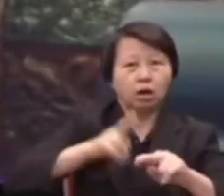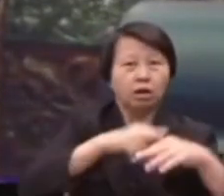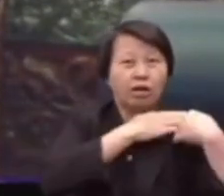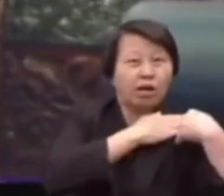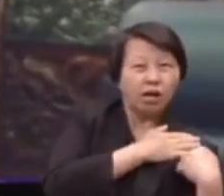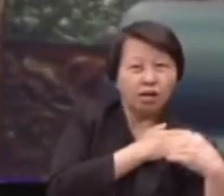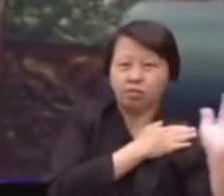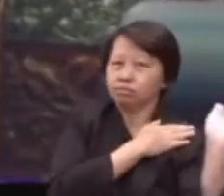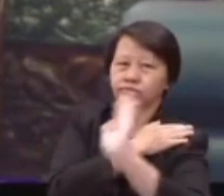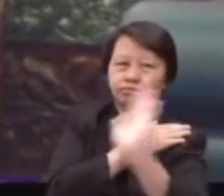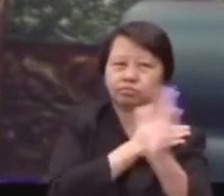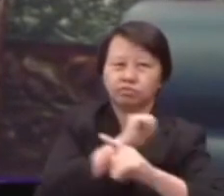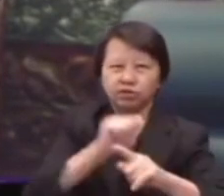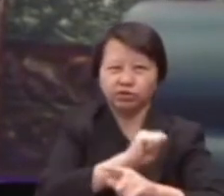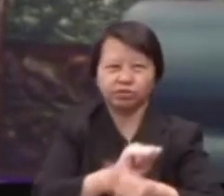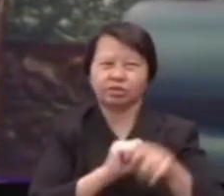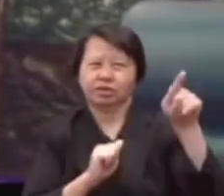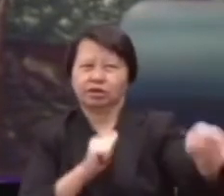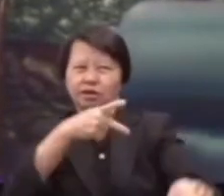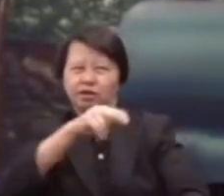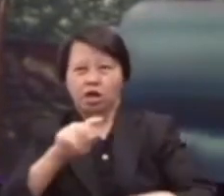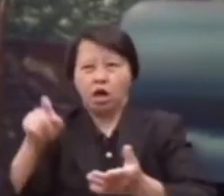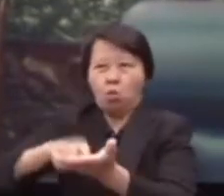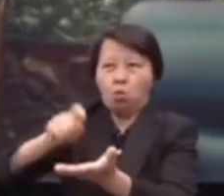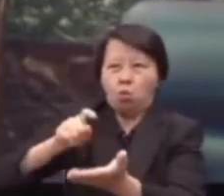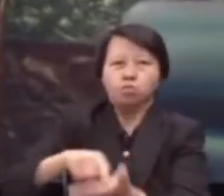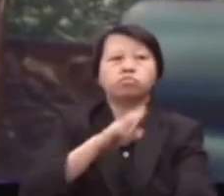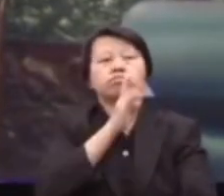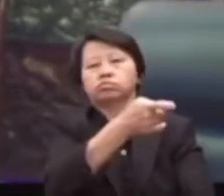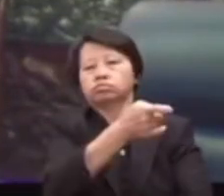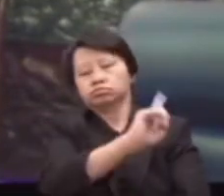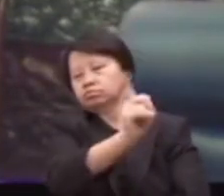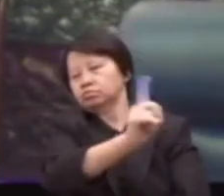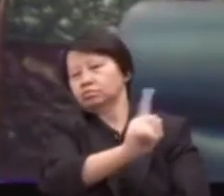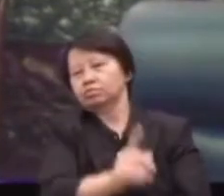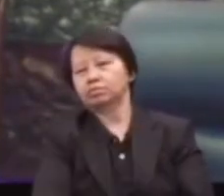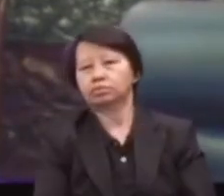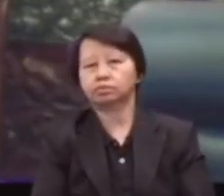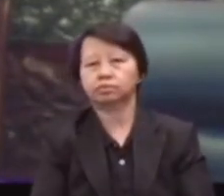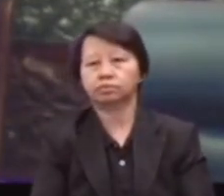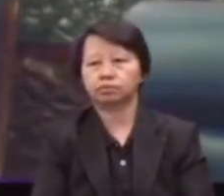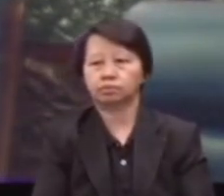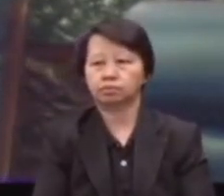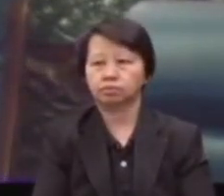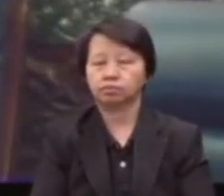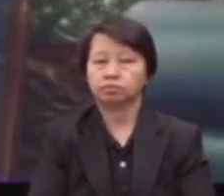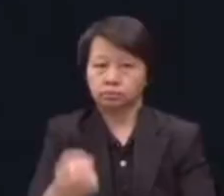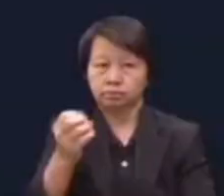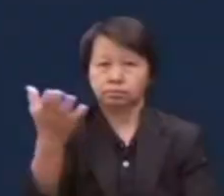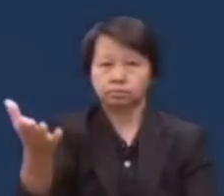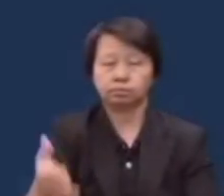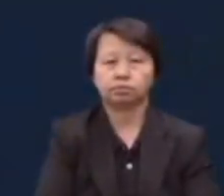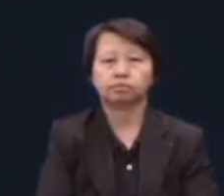seperti yang diamalkan oleh Perikatan Nasional sebelum ini. Terima kasih. Baik. Speaker, silakan.